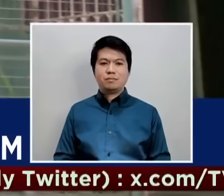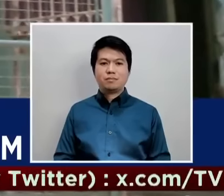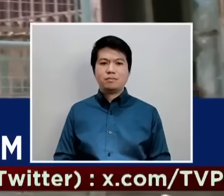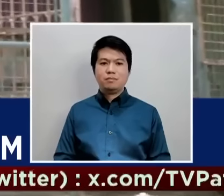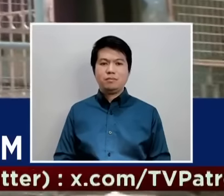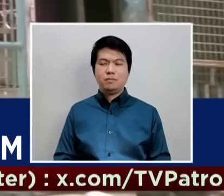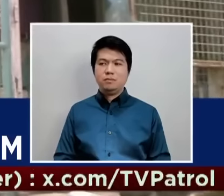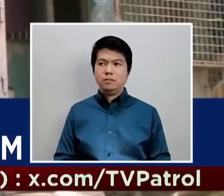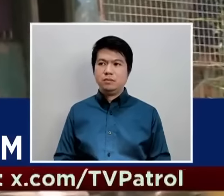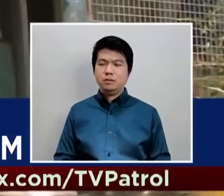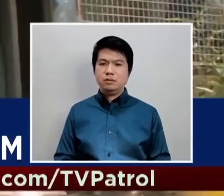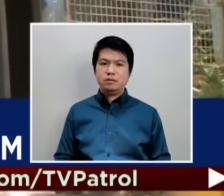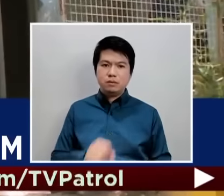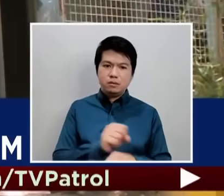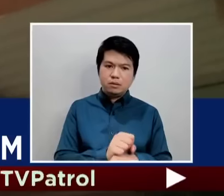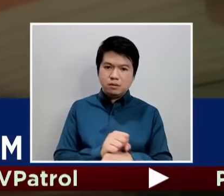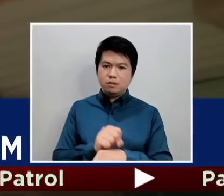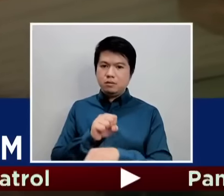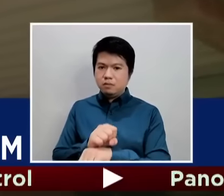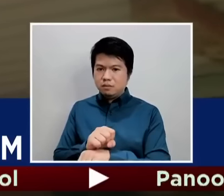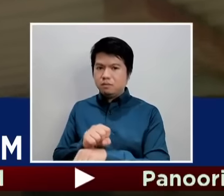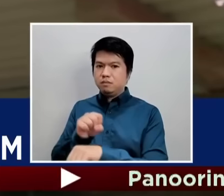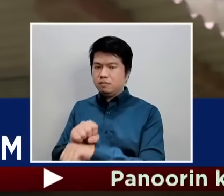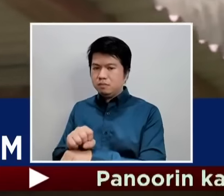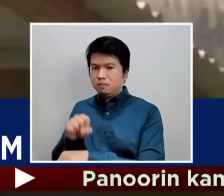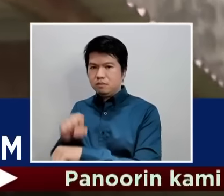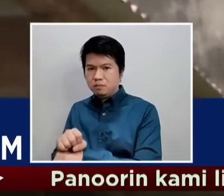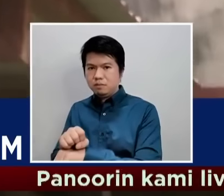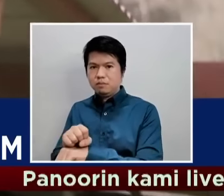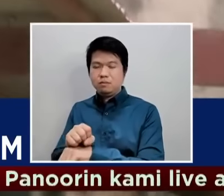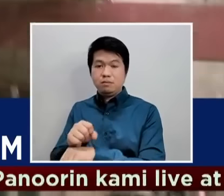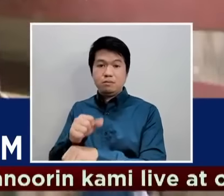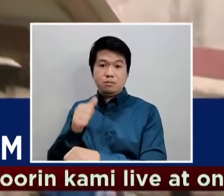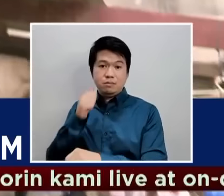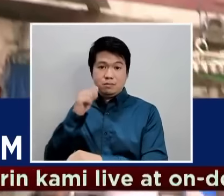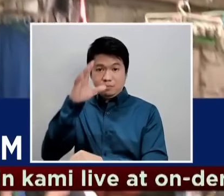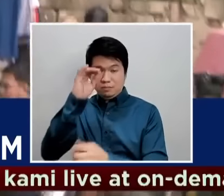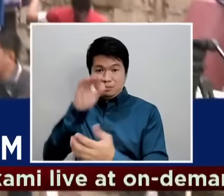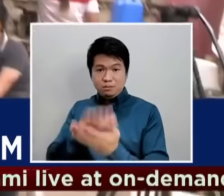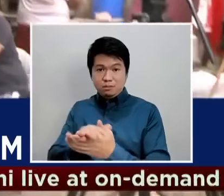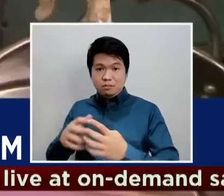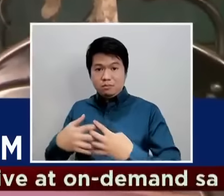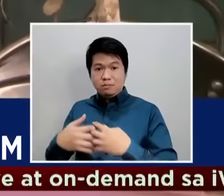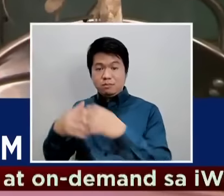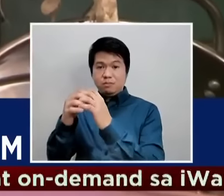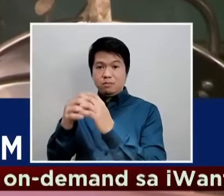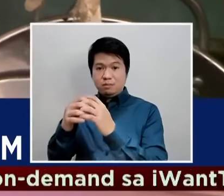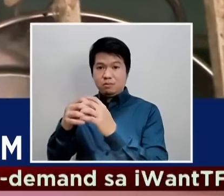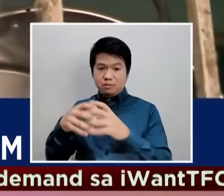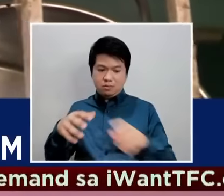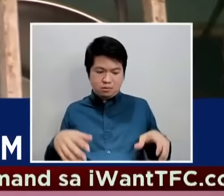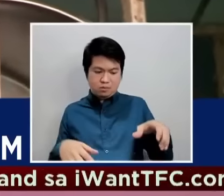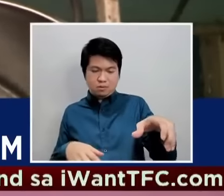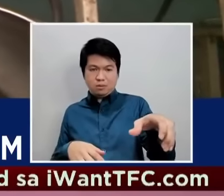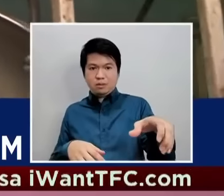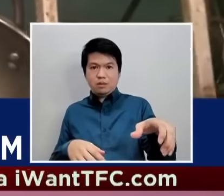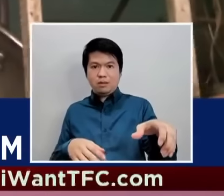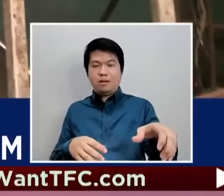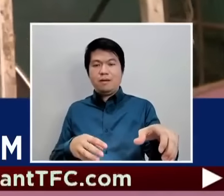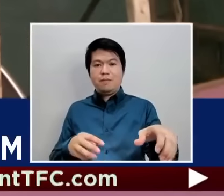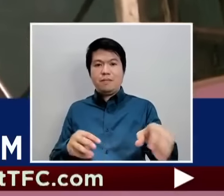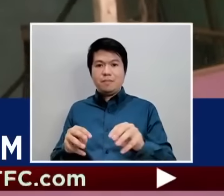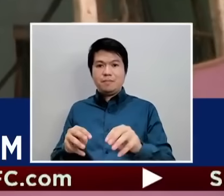Pinaghirapan ni Quinciana at ng kanyang mister na maipundar ang kanilang bahay sa gilid mismo ng Marikina River. Kaya kahit nalulubog tuwing